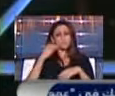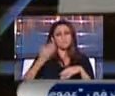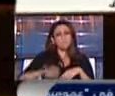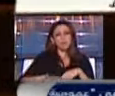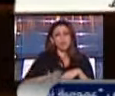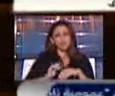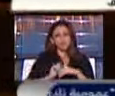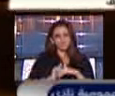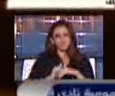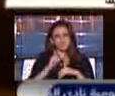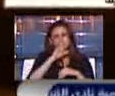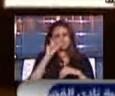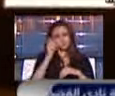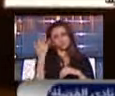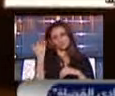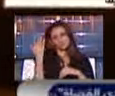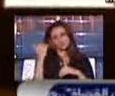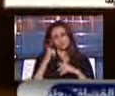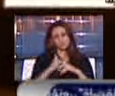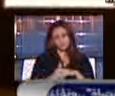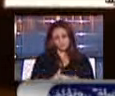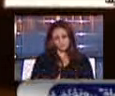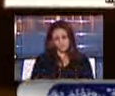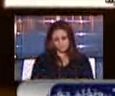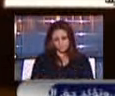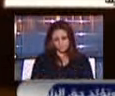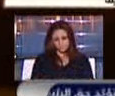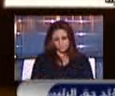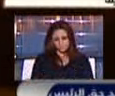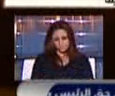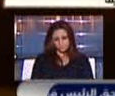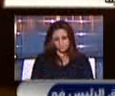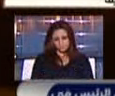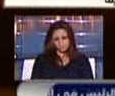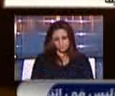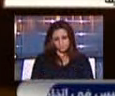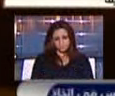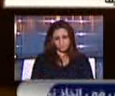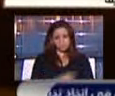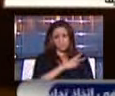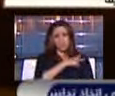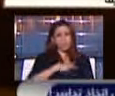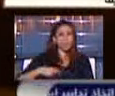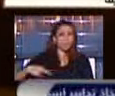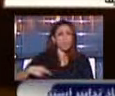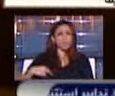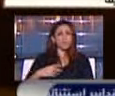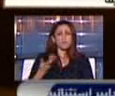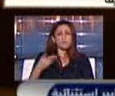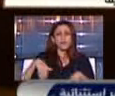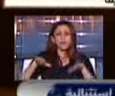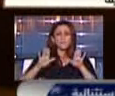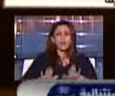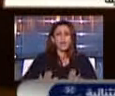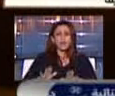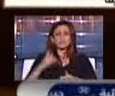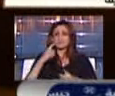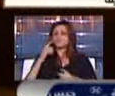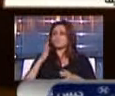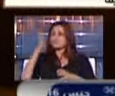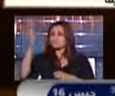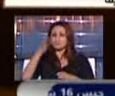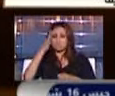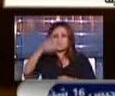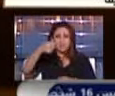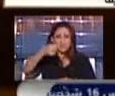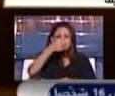وفاته من حوالي كام شهر، دخل قائمة الشهداء. مين في الحكومة أو مين في المجلس بيزور أسر الشهداء؟